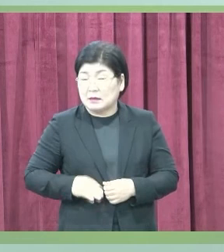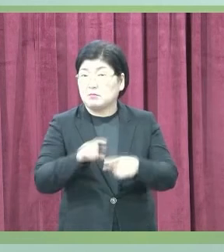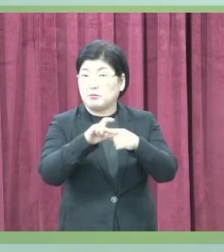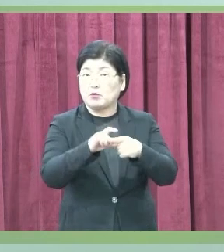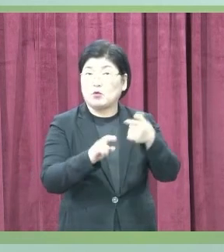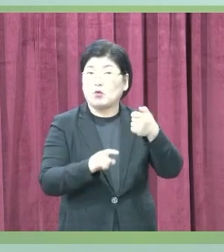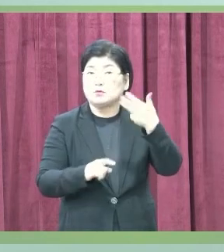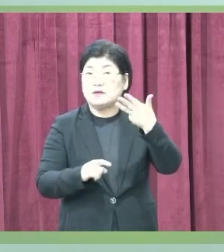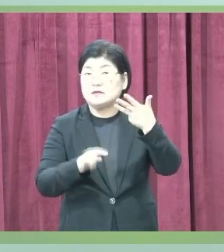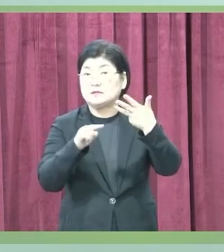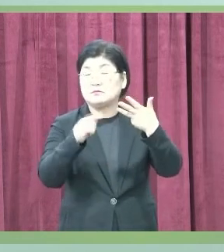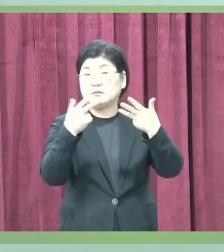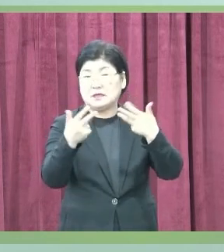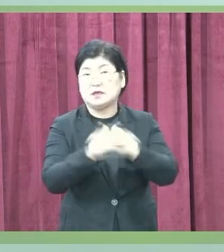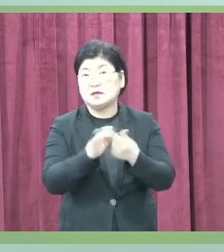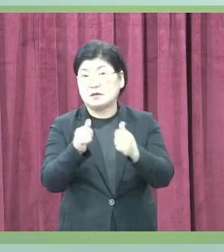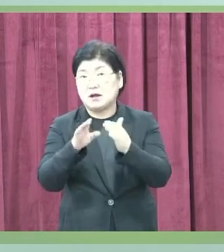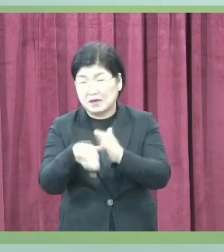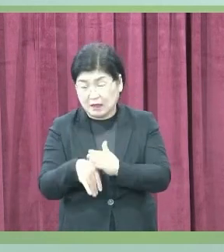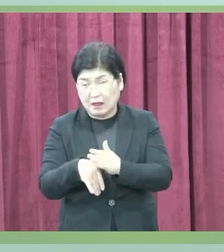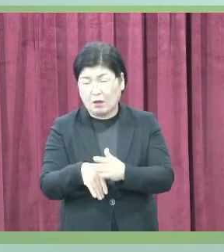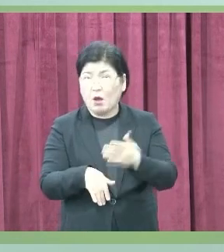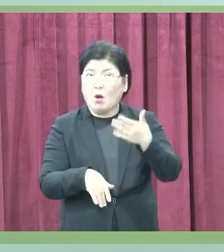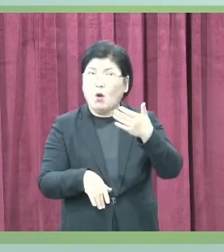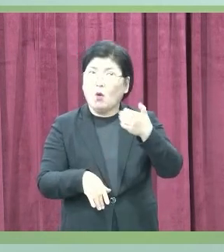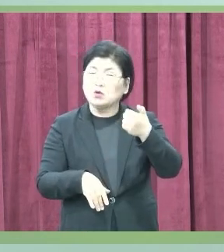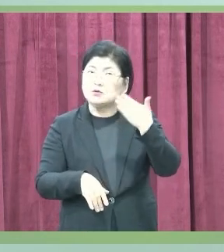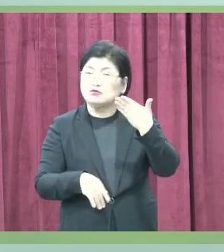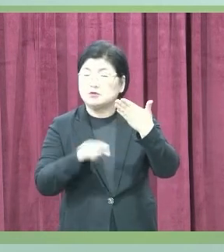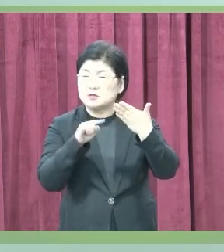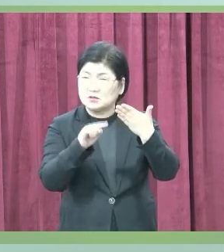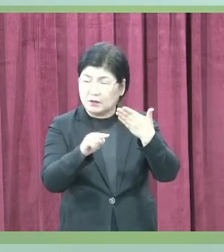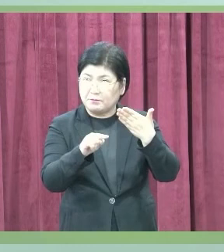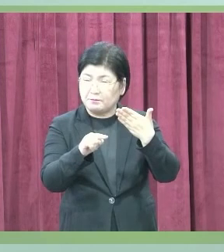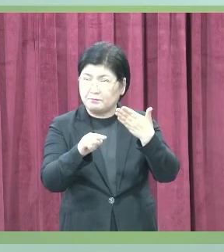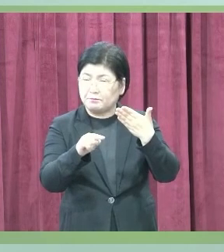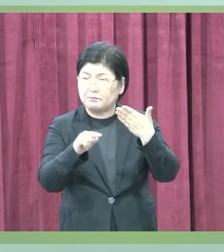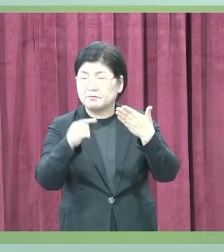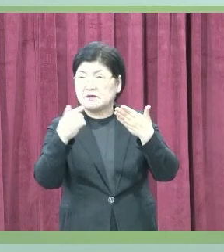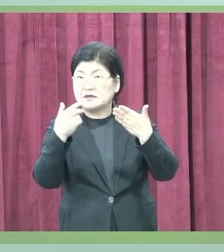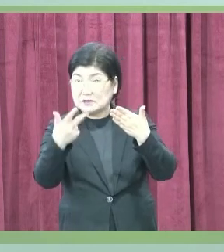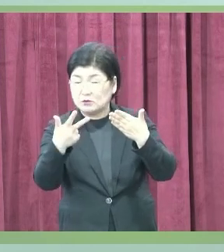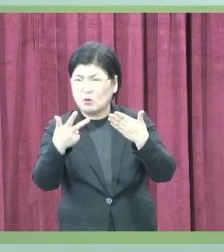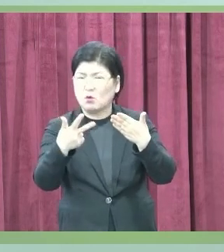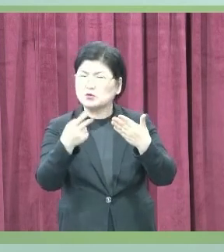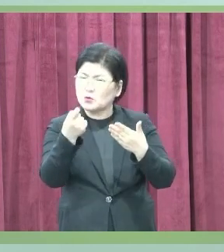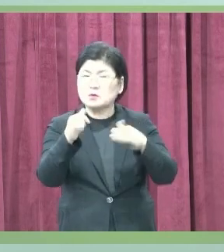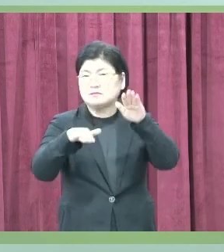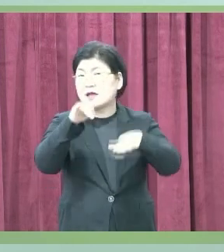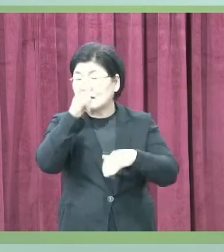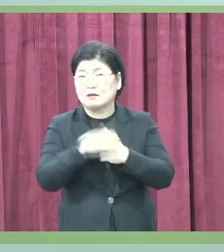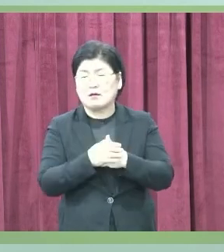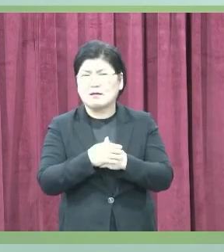연령이 58.2세고 사망시 평균 연령이 59.7세로 1.5세밖에 차이가 안 납니다. 가장 차이가